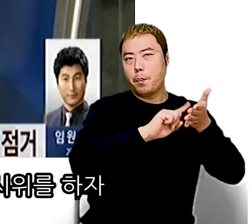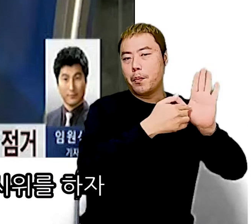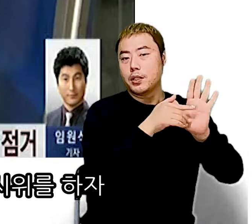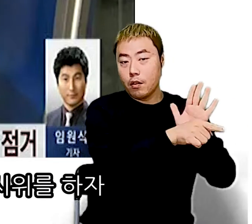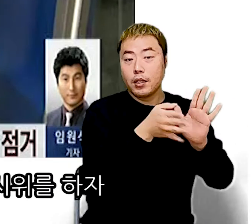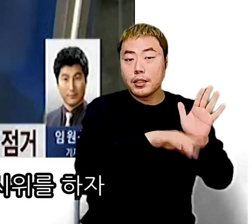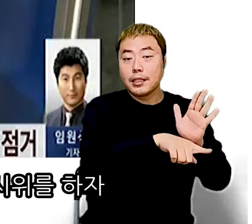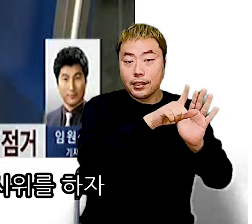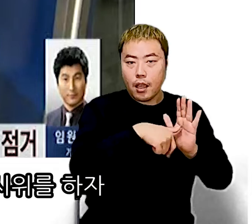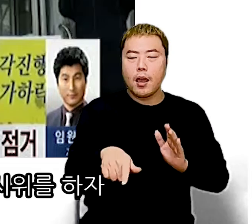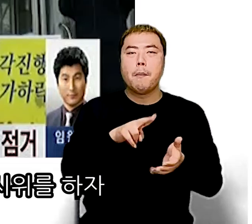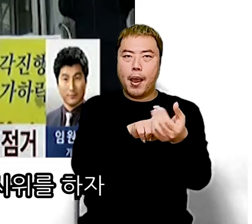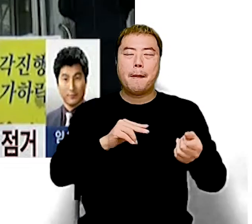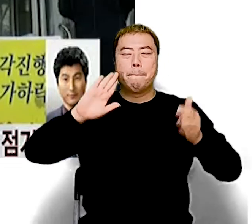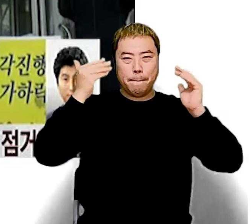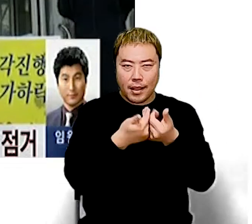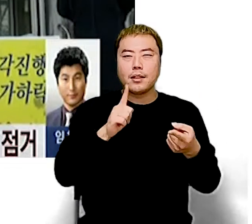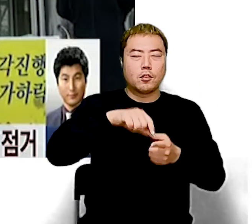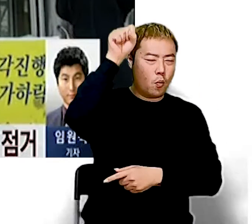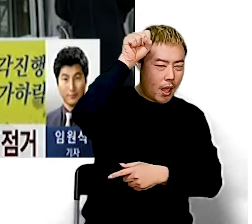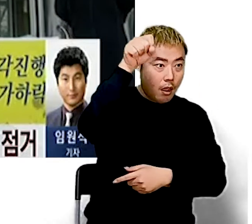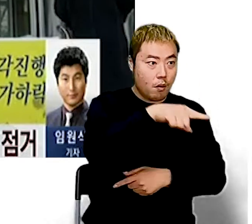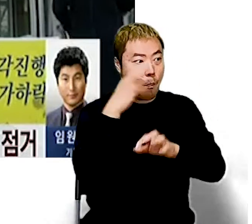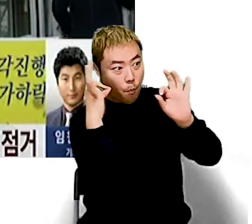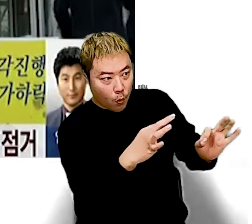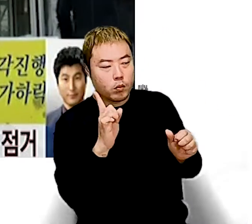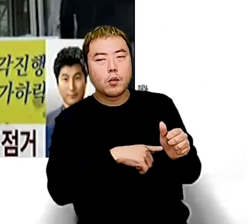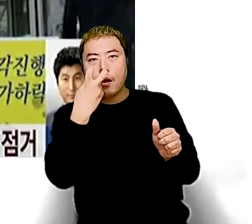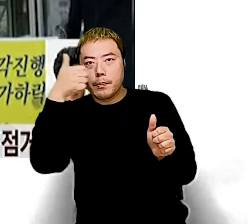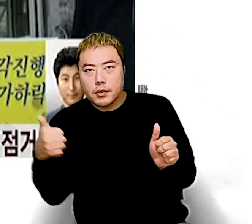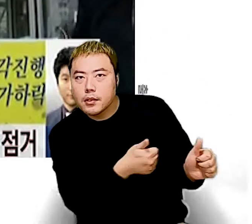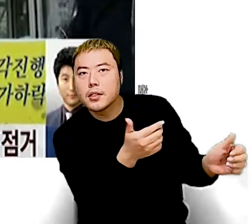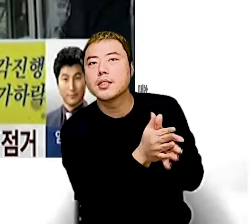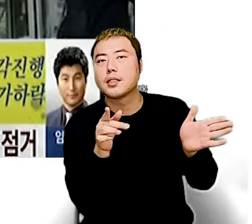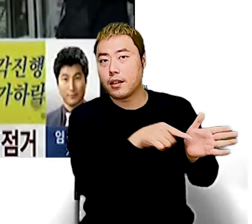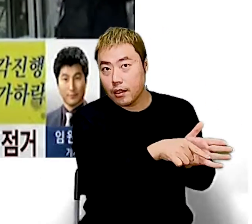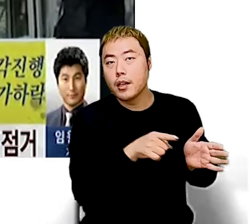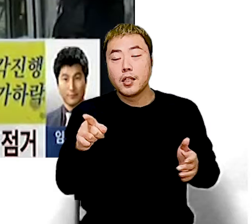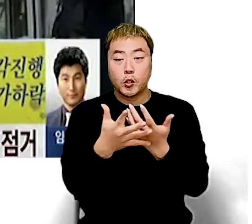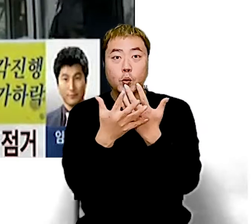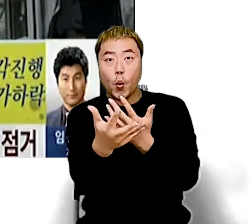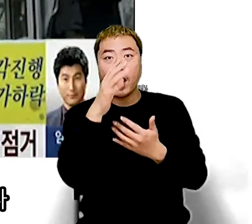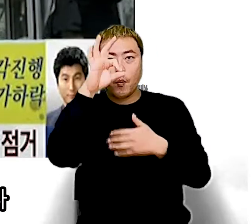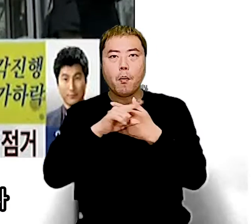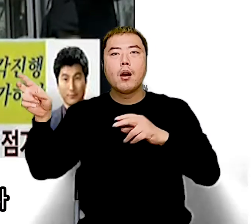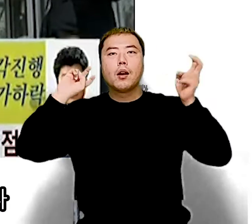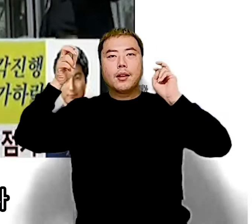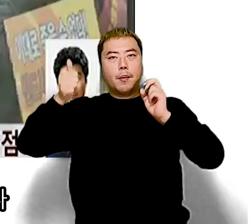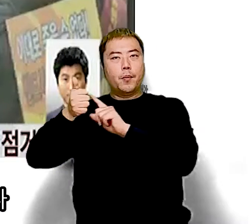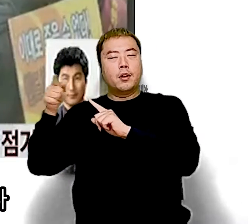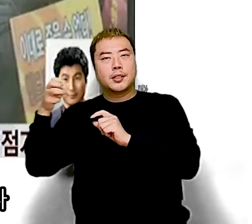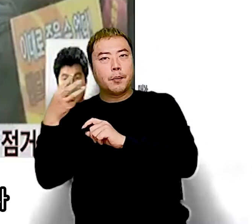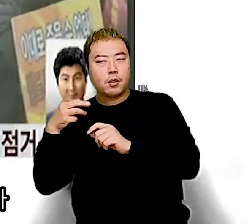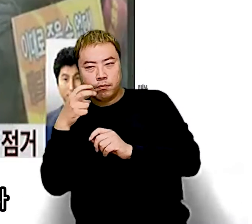주주총회에서 매각 반대 피켓 시위를 하자 감시한 거죠. 오너의 관심이 집중된 주주총회였던 만큼 분란의